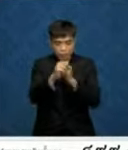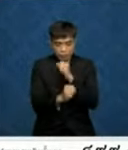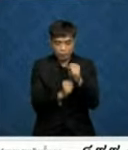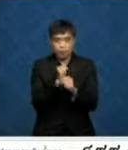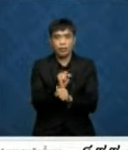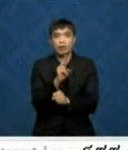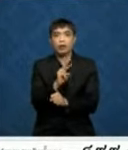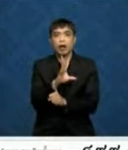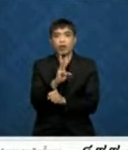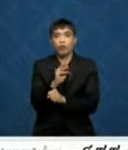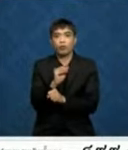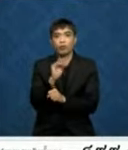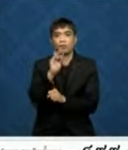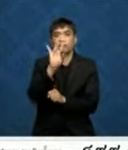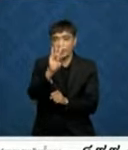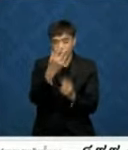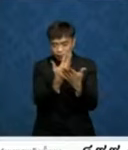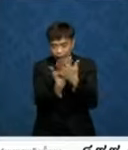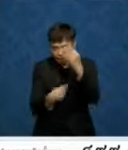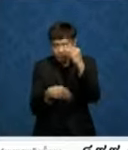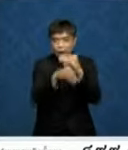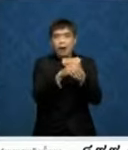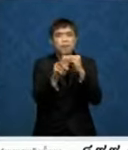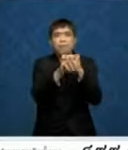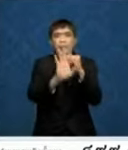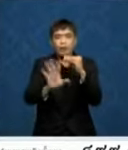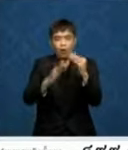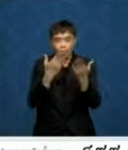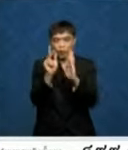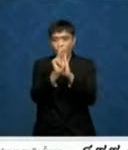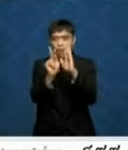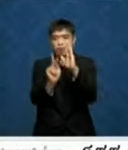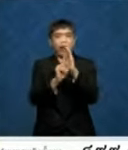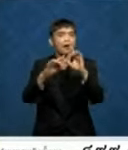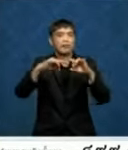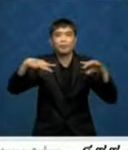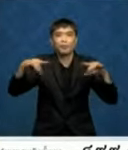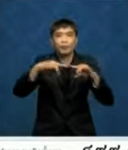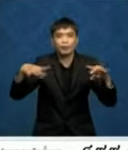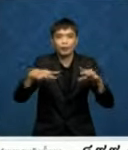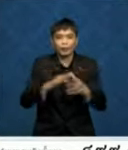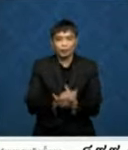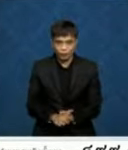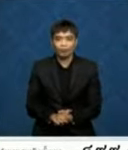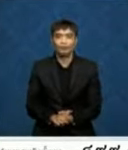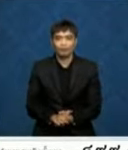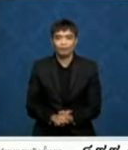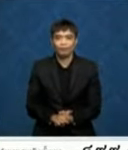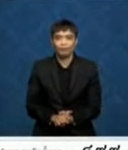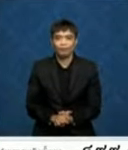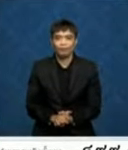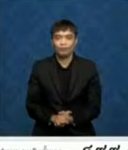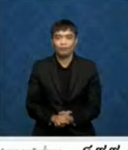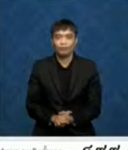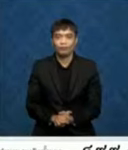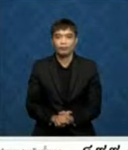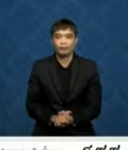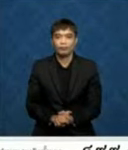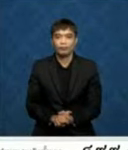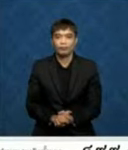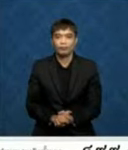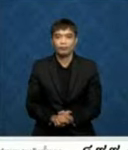นี้เลยและการตรากฎหมายฉบับนี้จึงไม่ชอบด้วยรัฐธรรมนูญและกฎหมายว่าด้วยการเงินการคลังของรัฐมาตั้งแต่ต้นครับท่านประธานท่